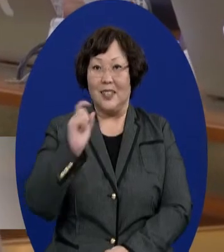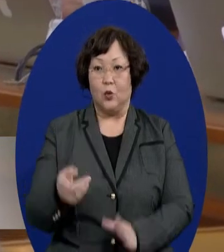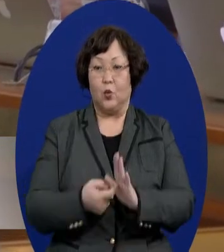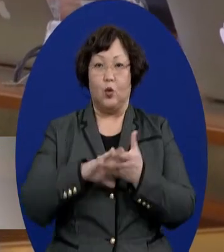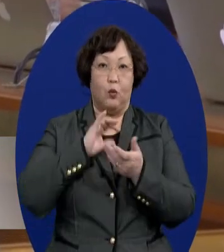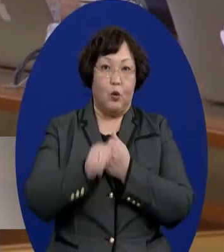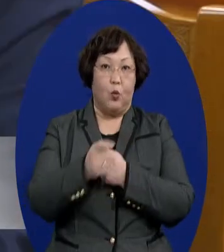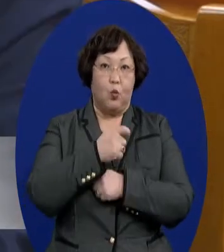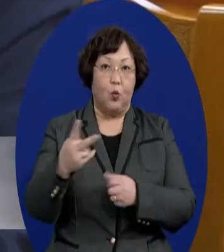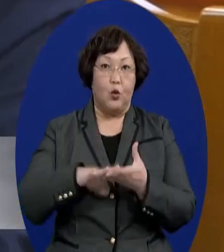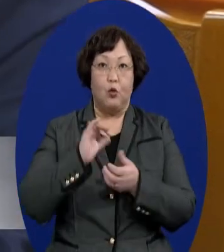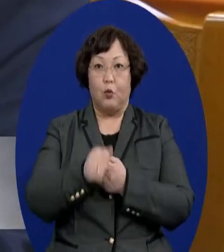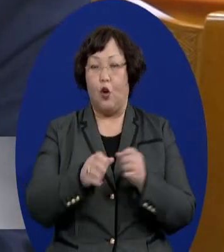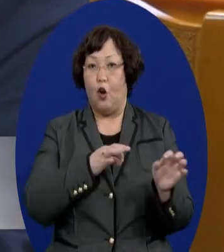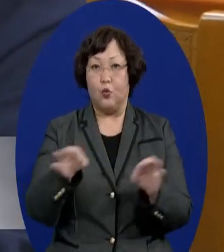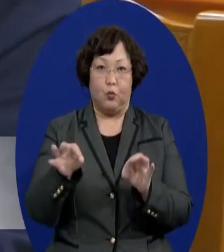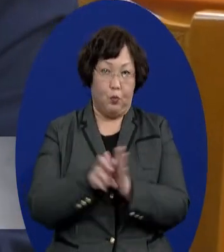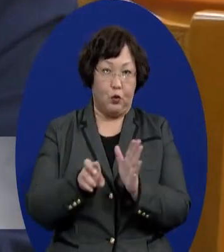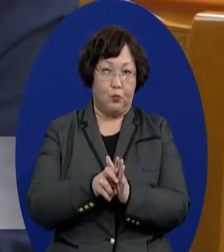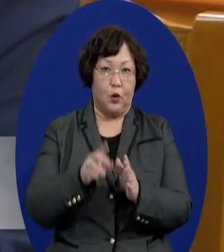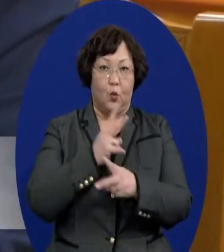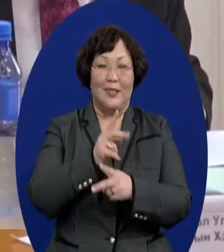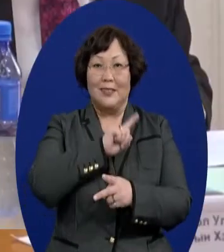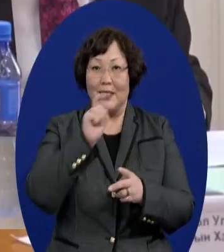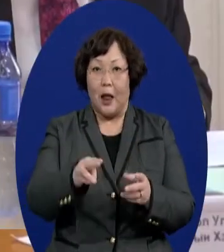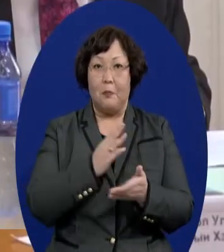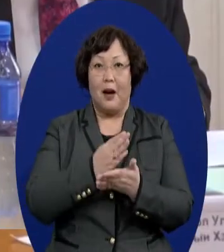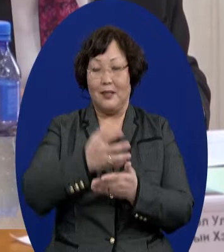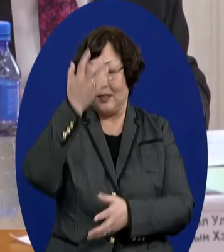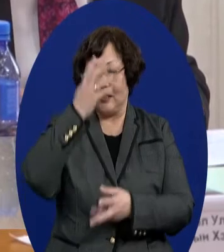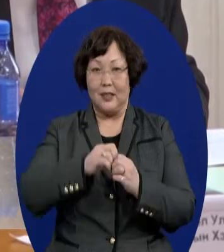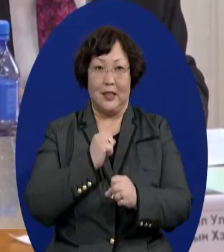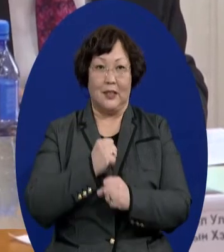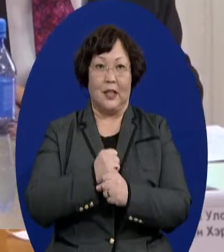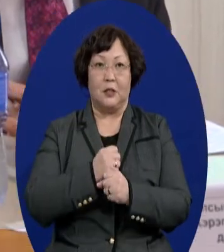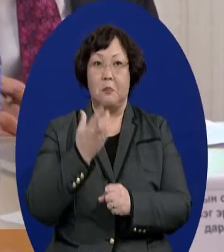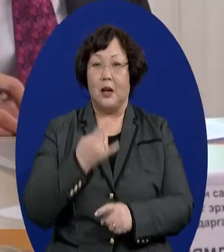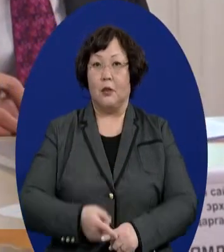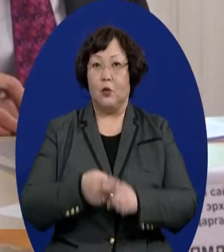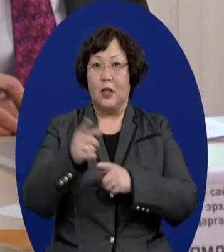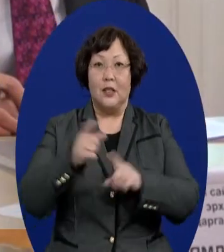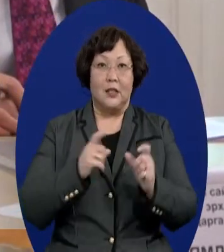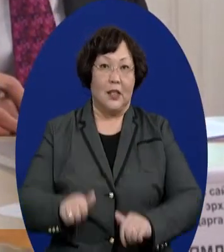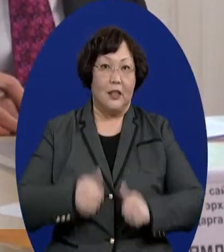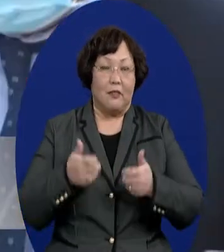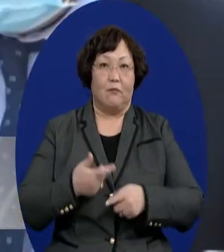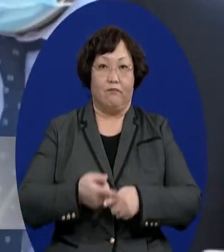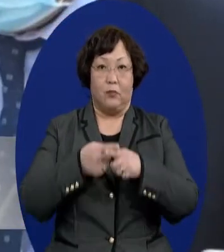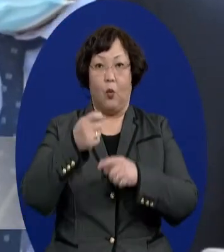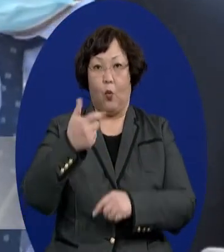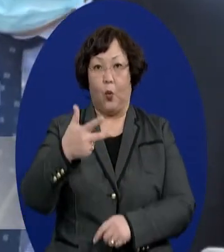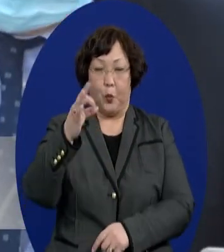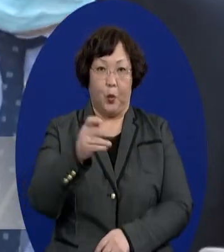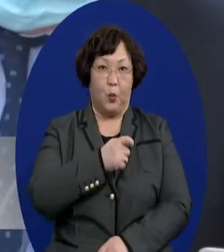болон хүүгийн төлбөрийг хойшлуулж болно гэсэн заалт бий. Засгийн газраас хэрэгжүүлж байгаа ажлын байрыг нэмэгдүүлэх, эдийн засгийг эрчимжүүлэх 3% хүүтэй